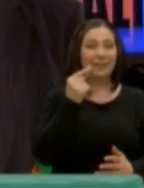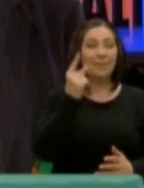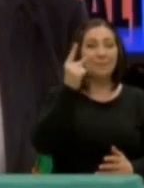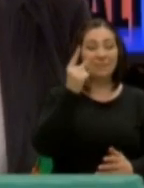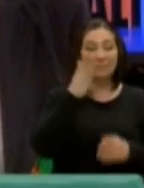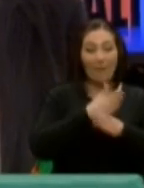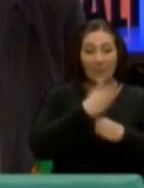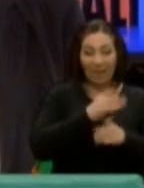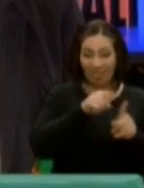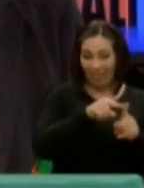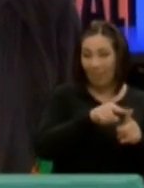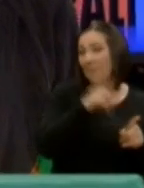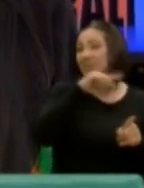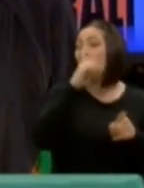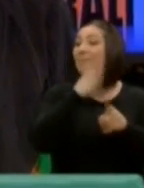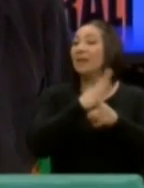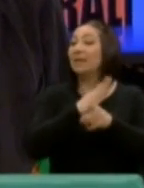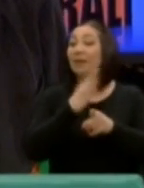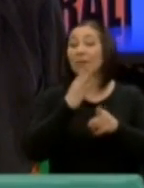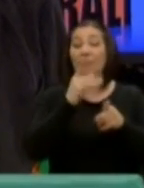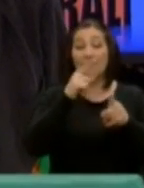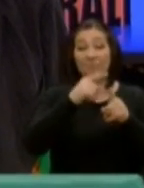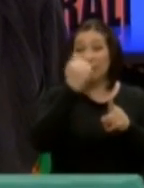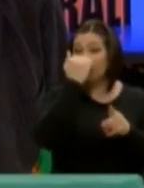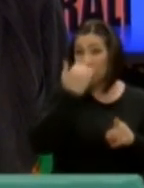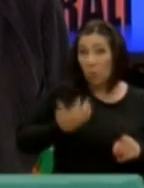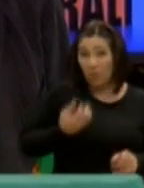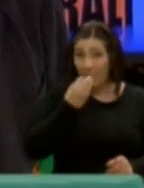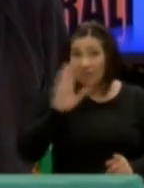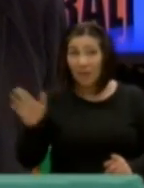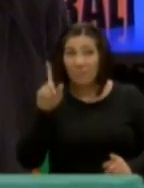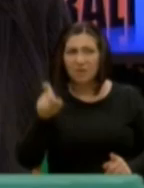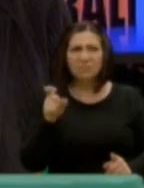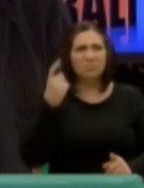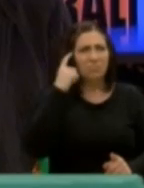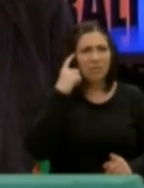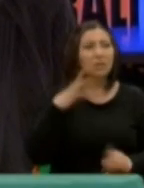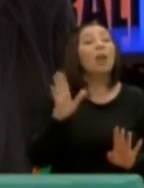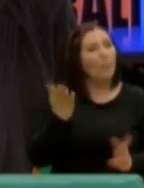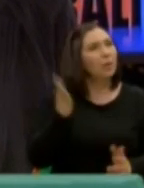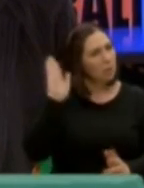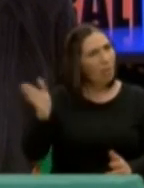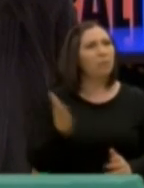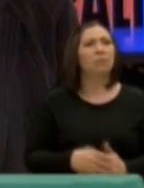şehirden bir başka şehre kanlıca yoğurdu yemeye gider mi? Normalde mantıksız gibi gelebilir ama gider.